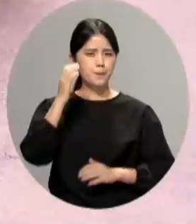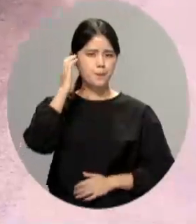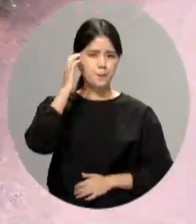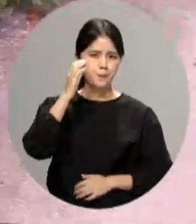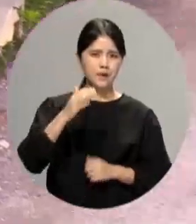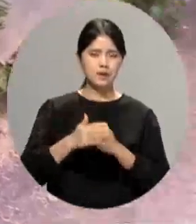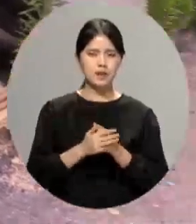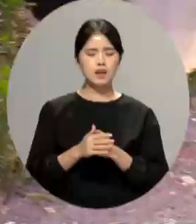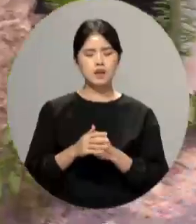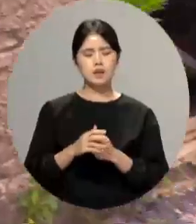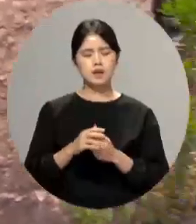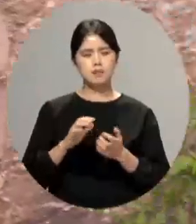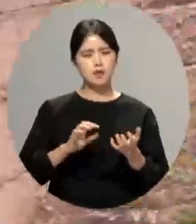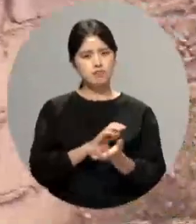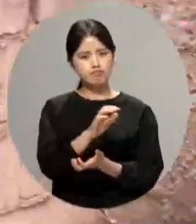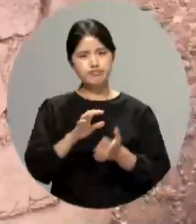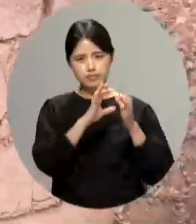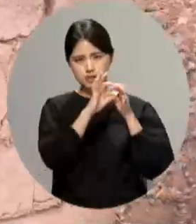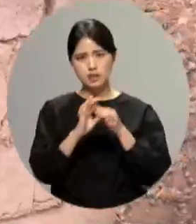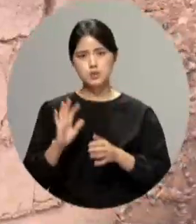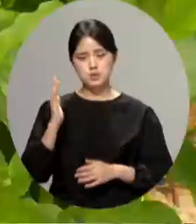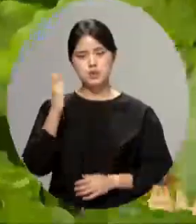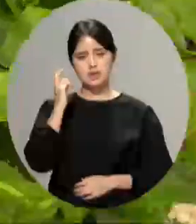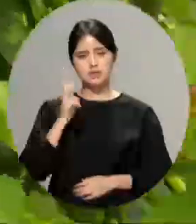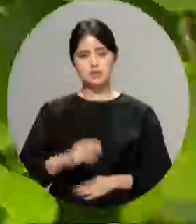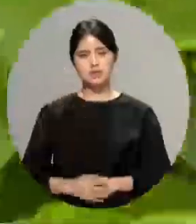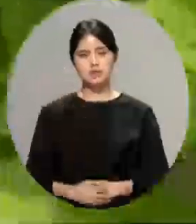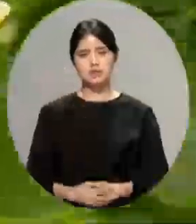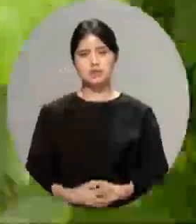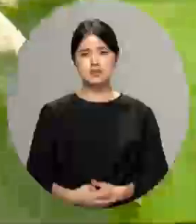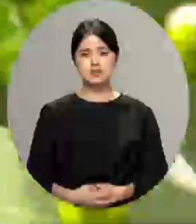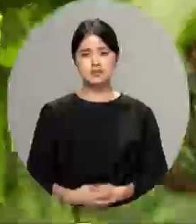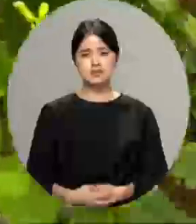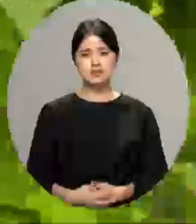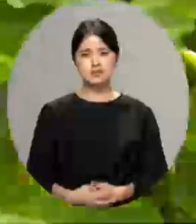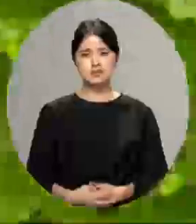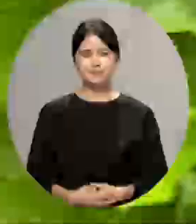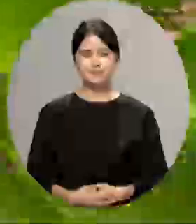논란은 당분간 지속될 전망입니다. MBC 뉴스 전재웅입니다.